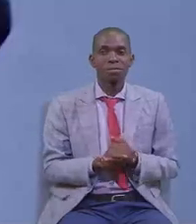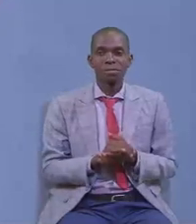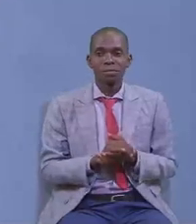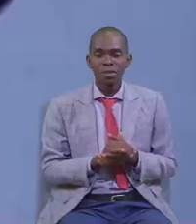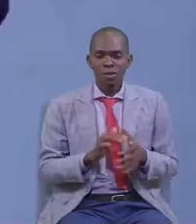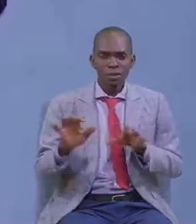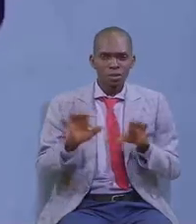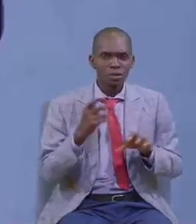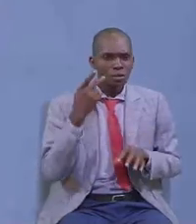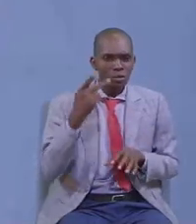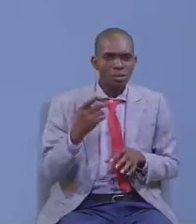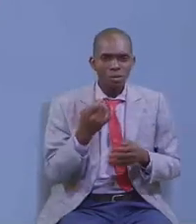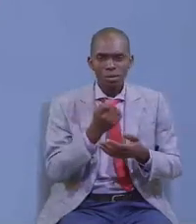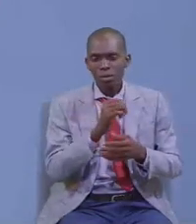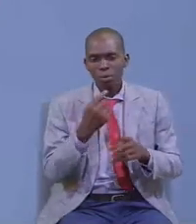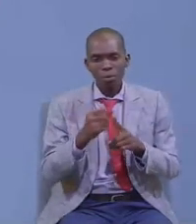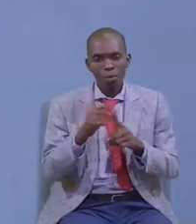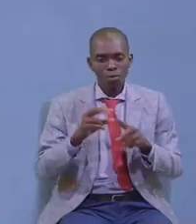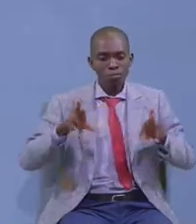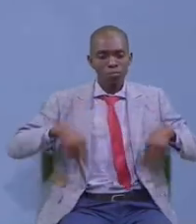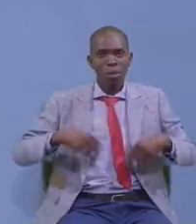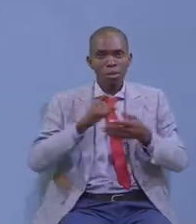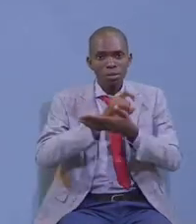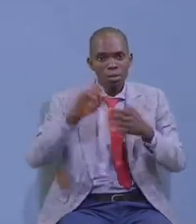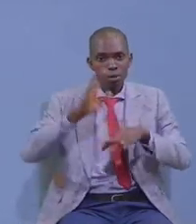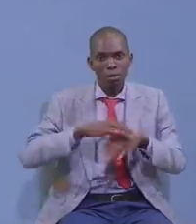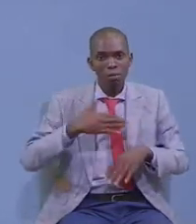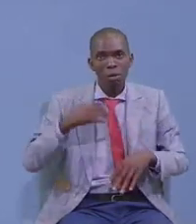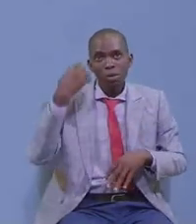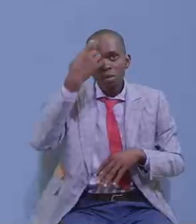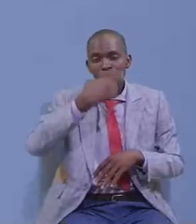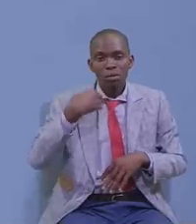Est-ce que vous voyez la retraite écrite sur mon visage?